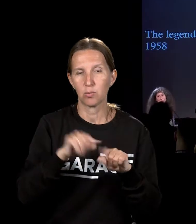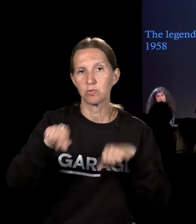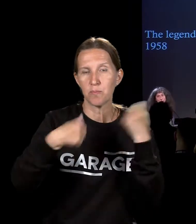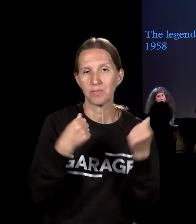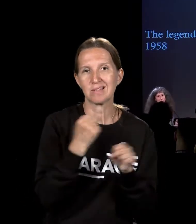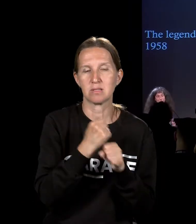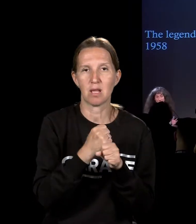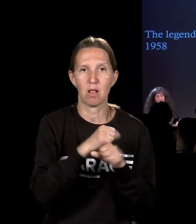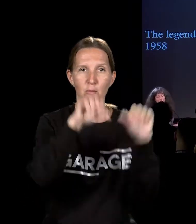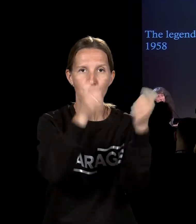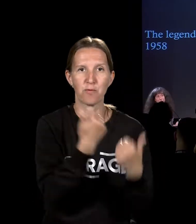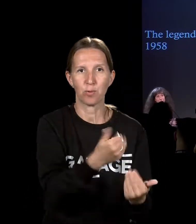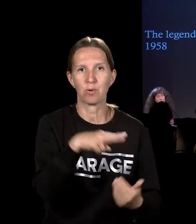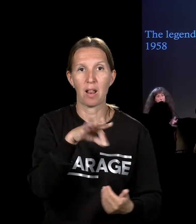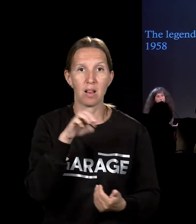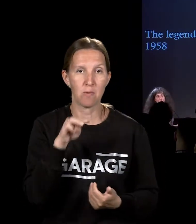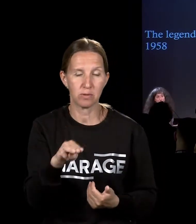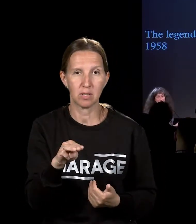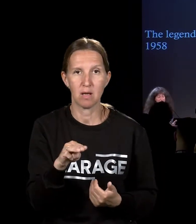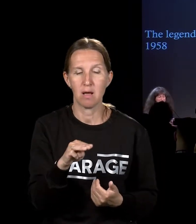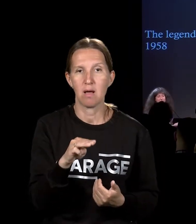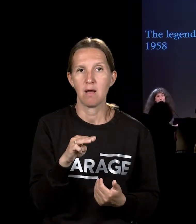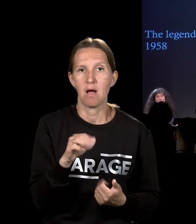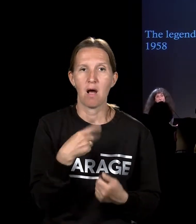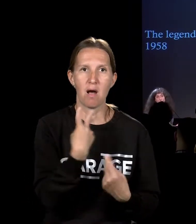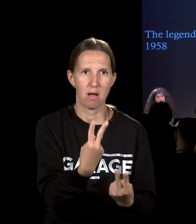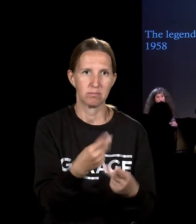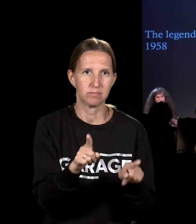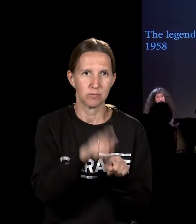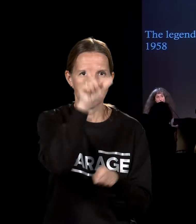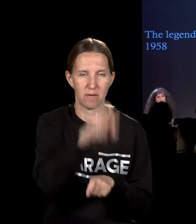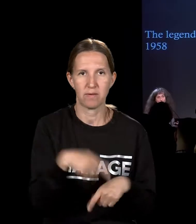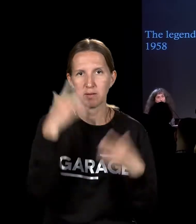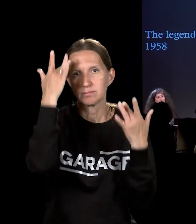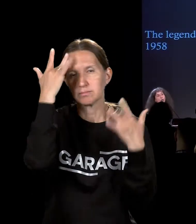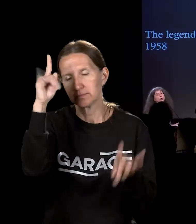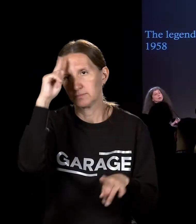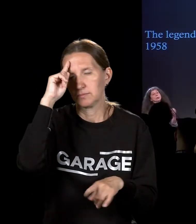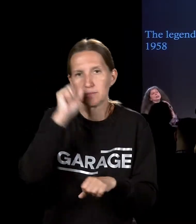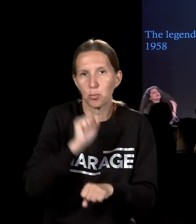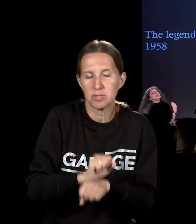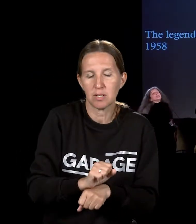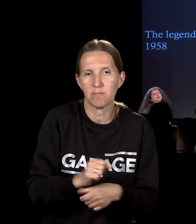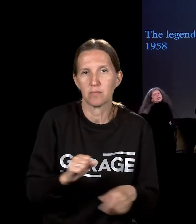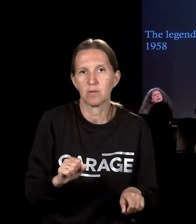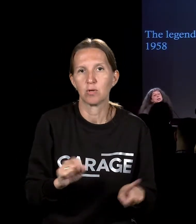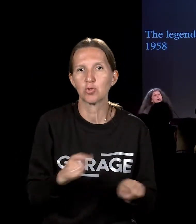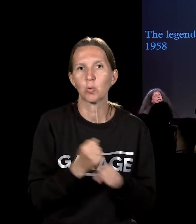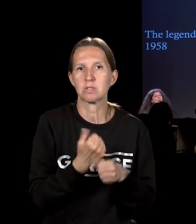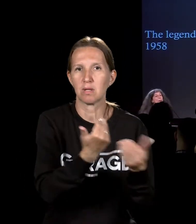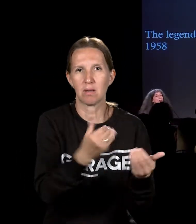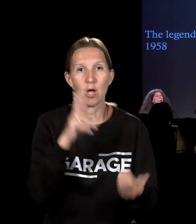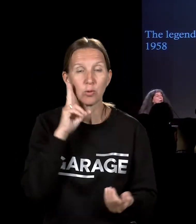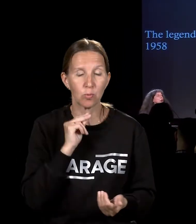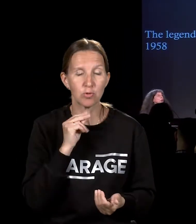этого Лота, который, видимо, абсолютно потерянный после того, что с ним произошло, после того, что с ним сделали его дочери.